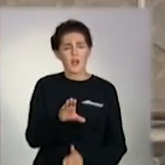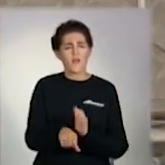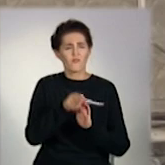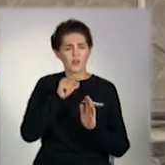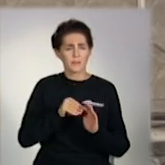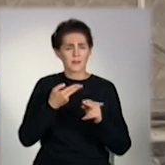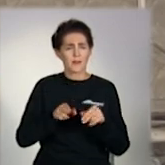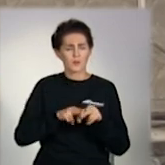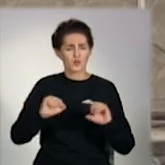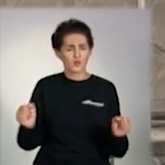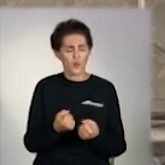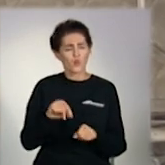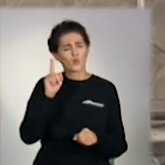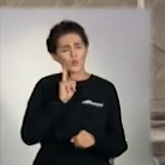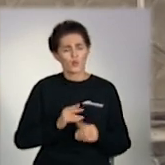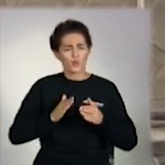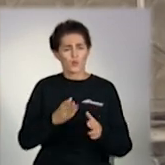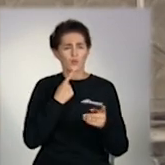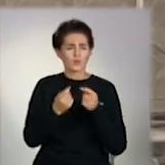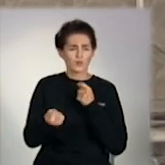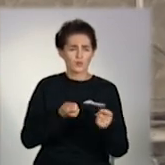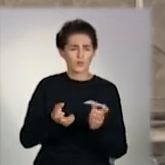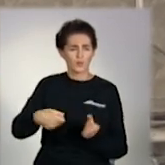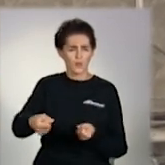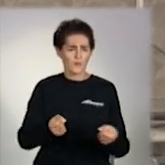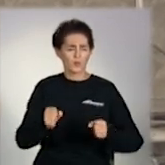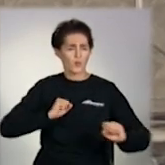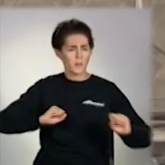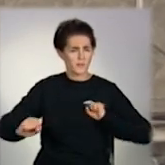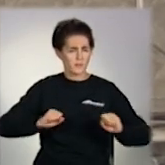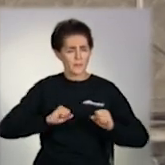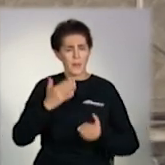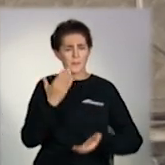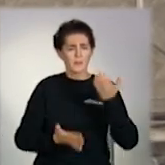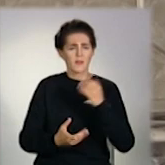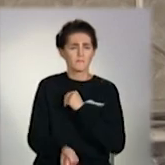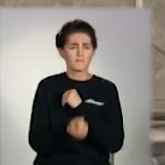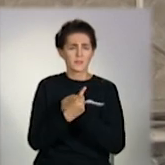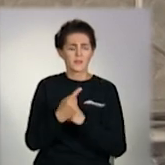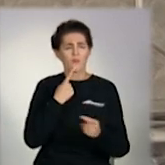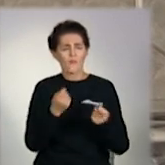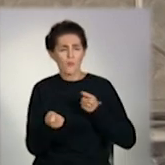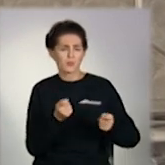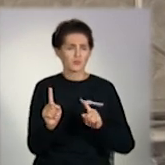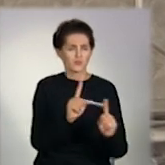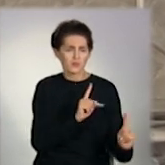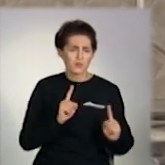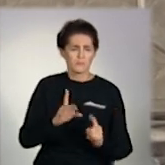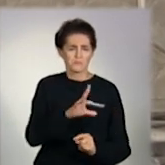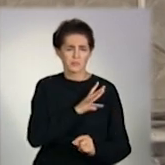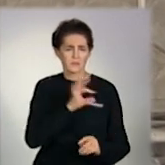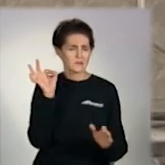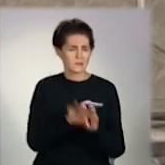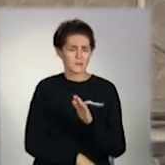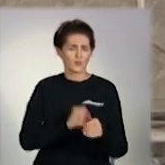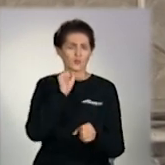руху, щоб безпечно керувати транспортним засобом. У разі виникнення небезпеки, щоб можна було